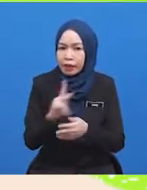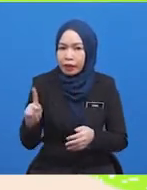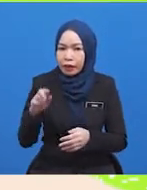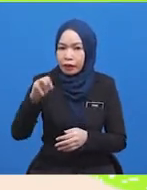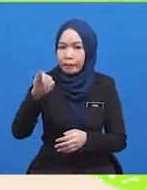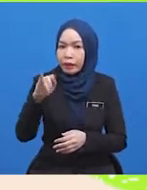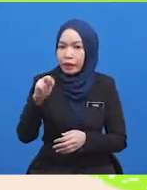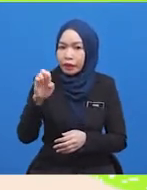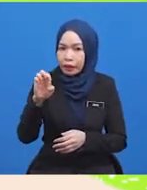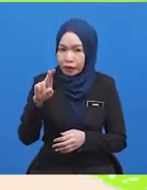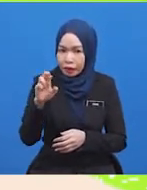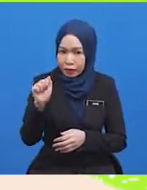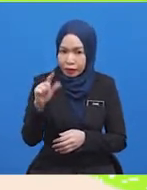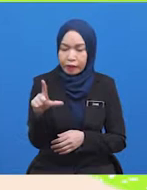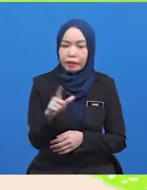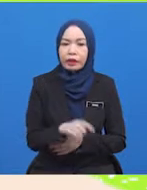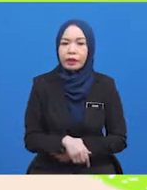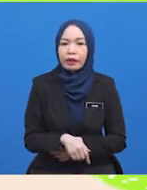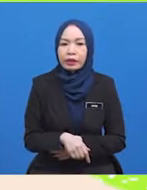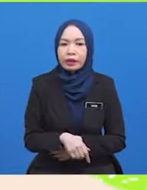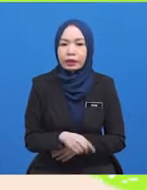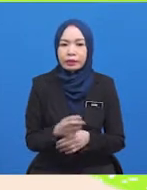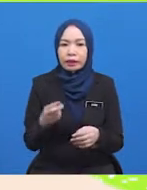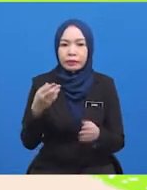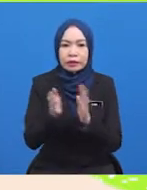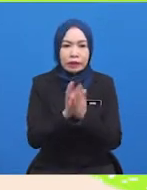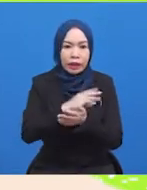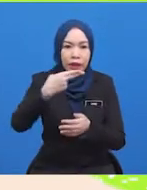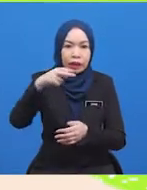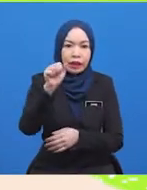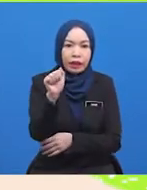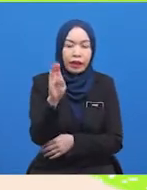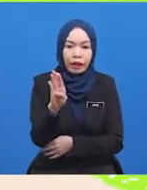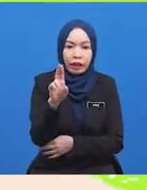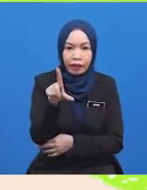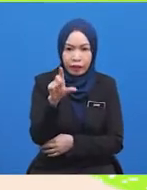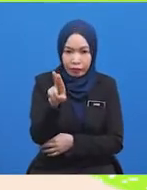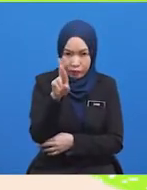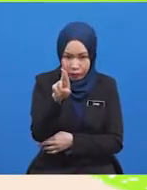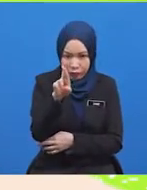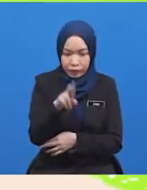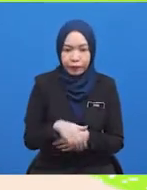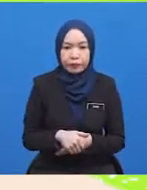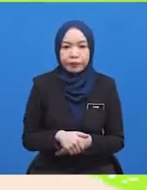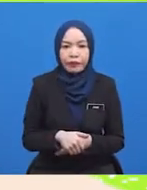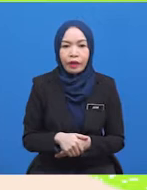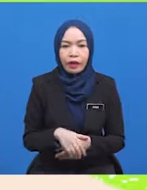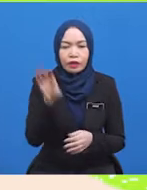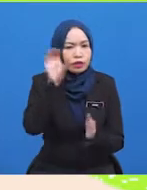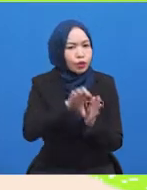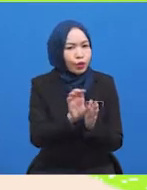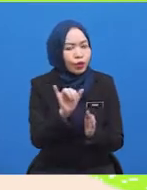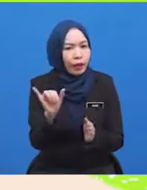mengalami penghabluran. Mineral dalam batuan akan menyimen bahan enapan seperti